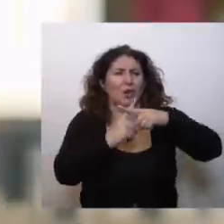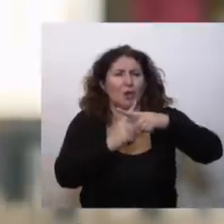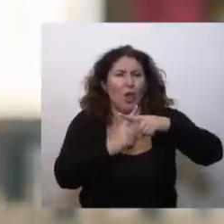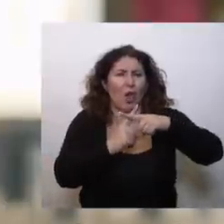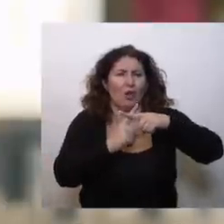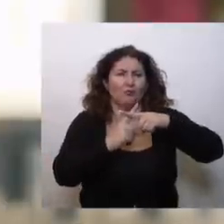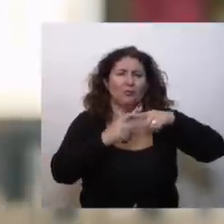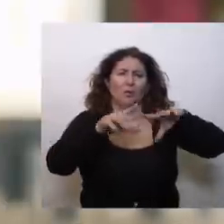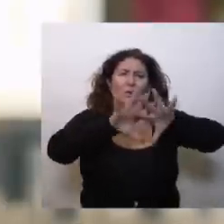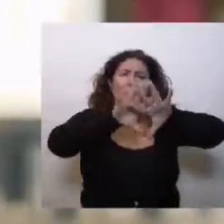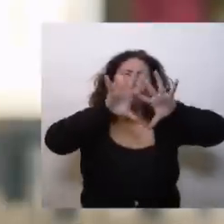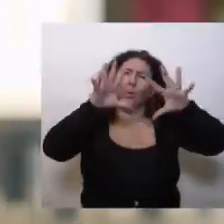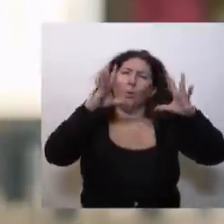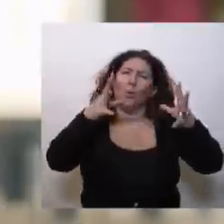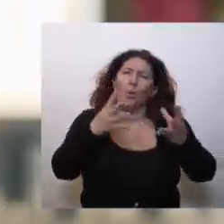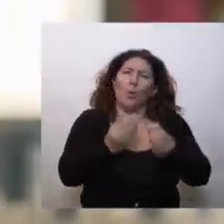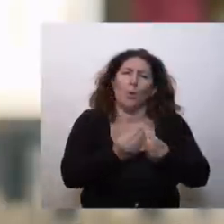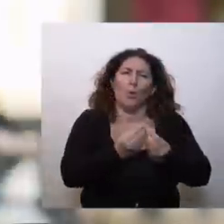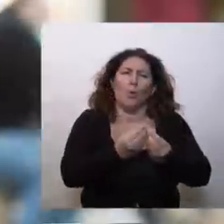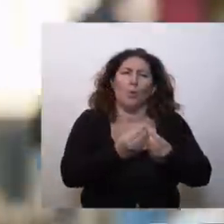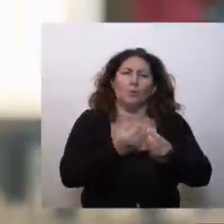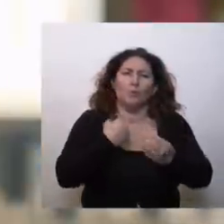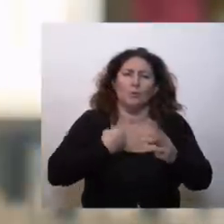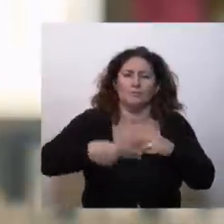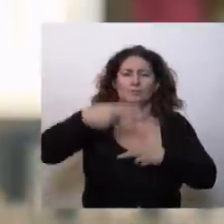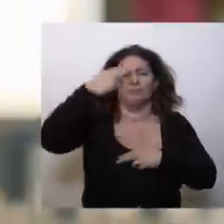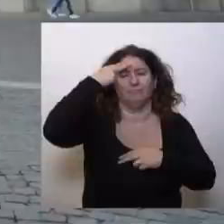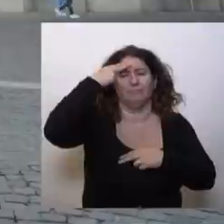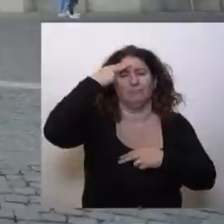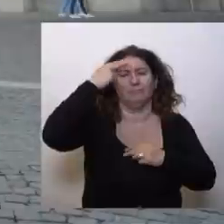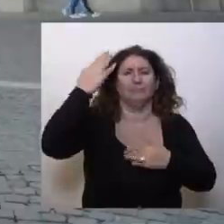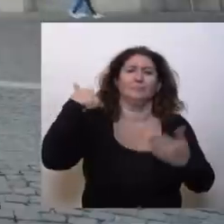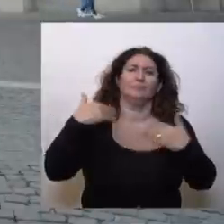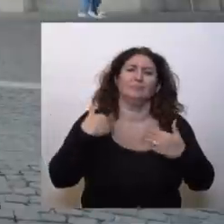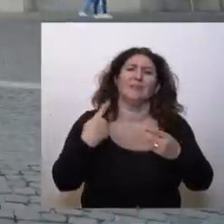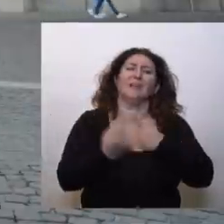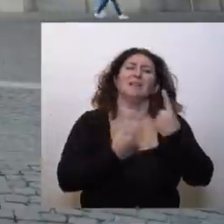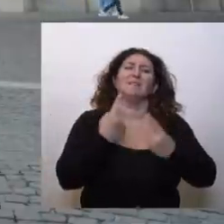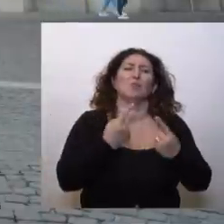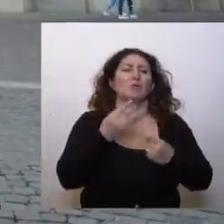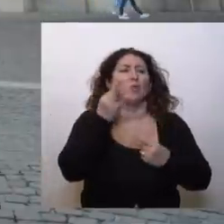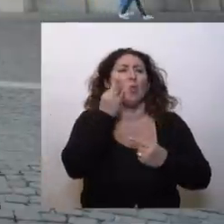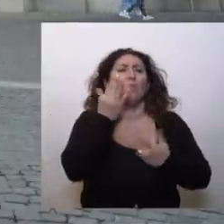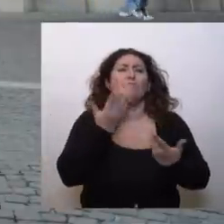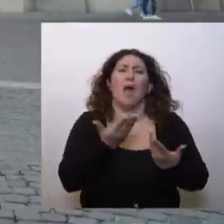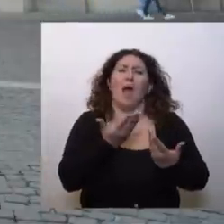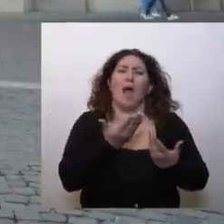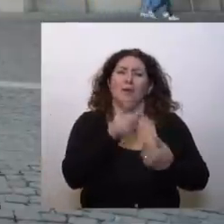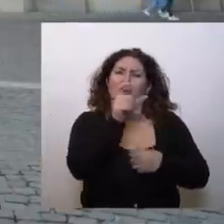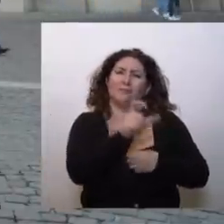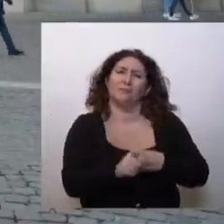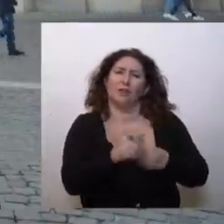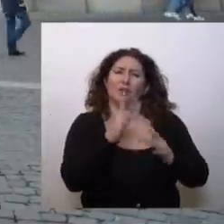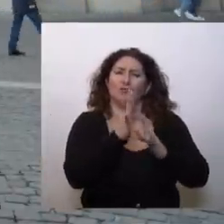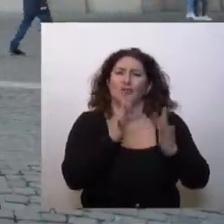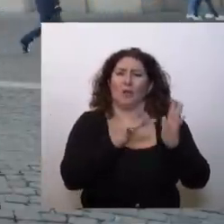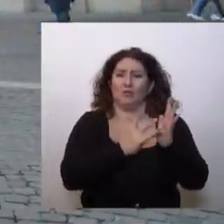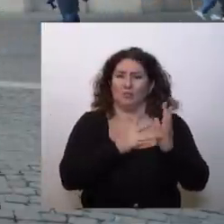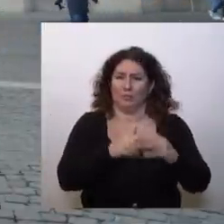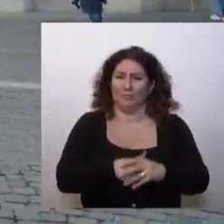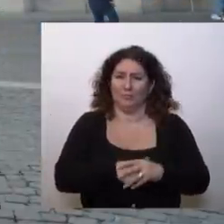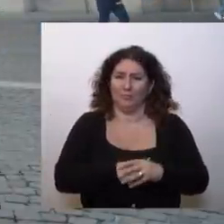immediatamente riconducibile alla vicenda umana di Gesù e quindi appunto può aiutare anche con